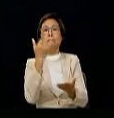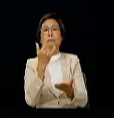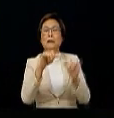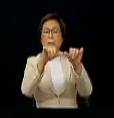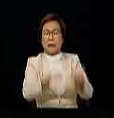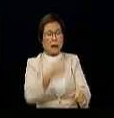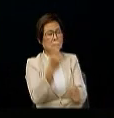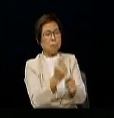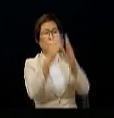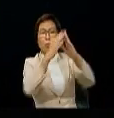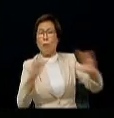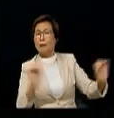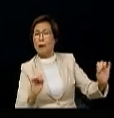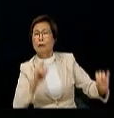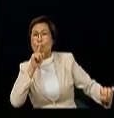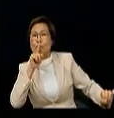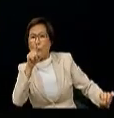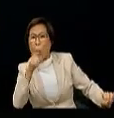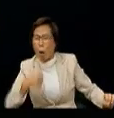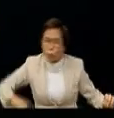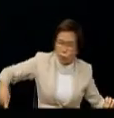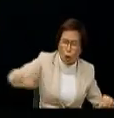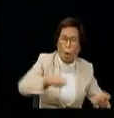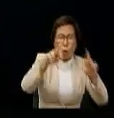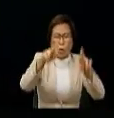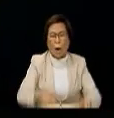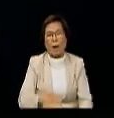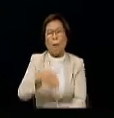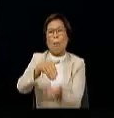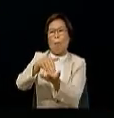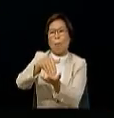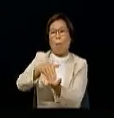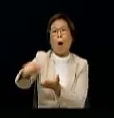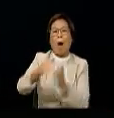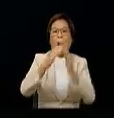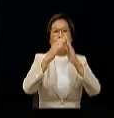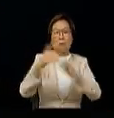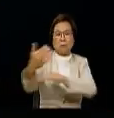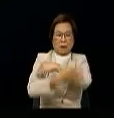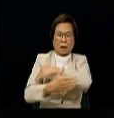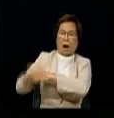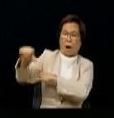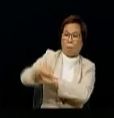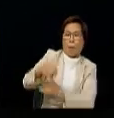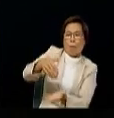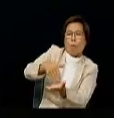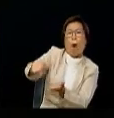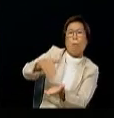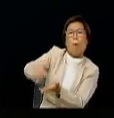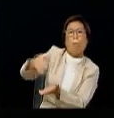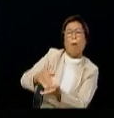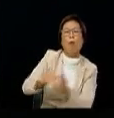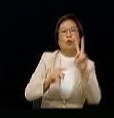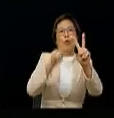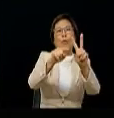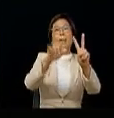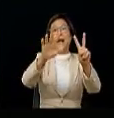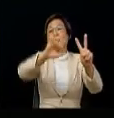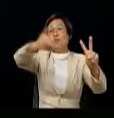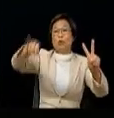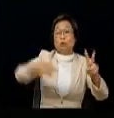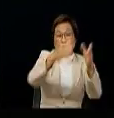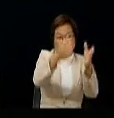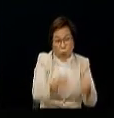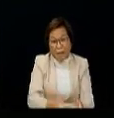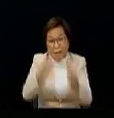Michael sebenarnya mereka yang terbuang dalam negeri sendiri 25000000 gaya Agan instan